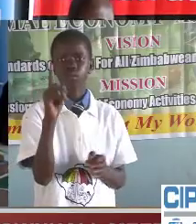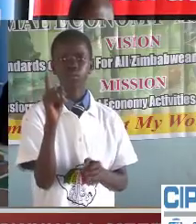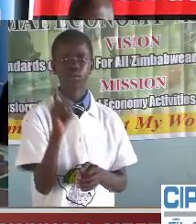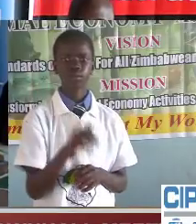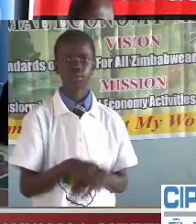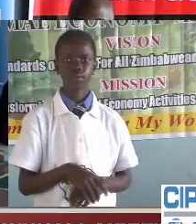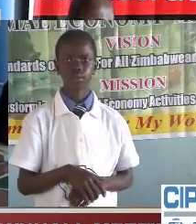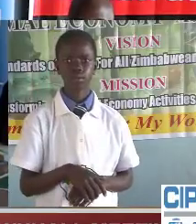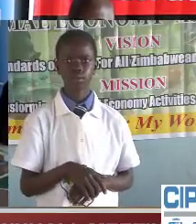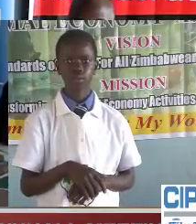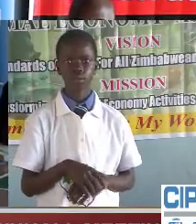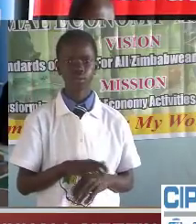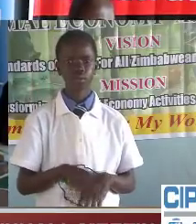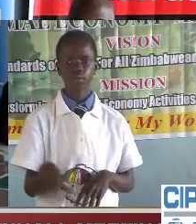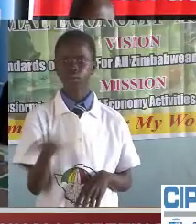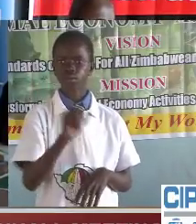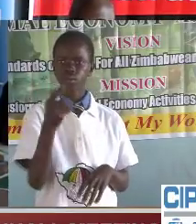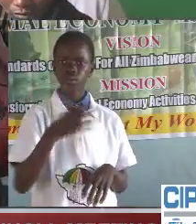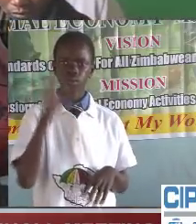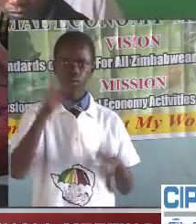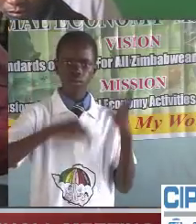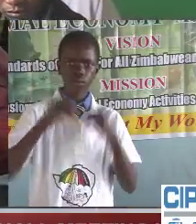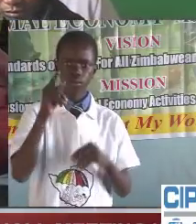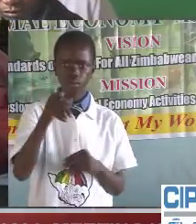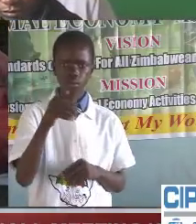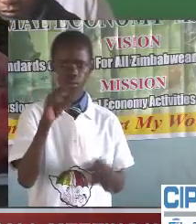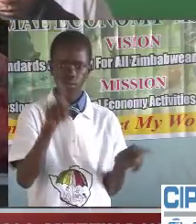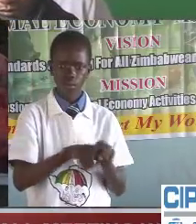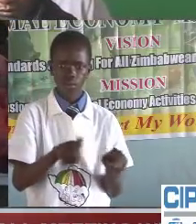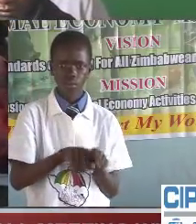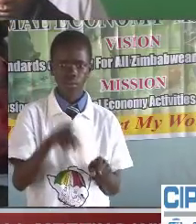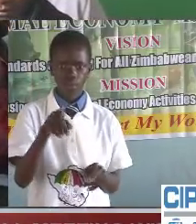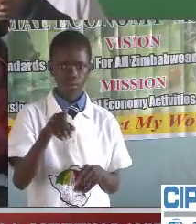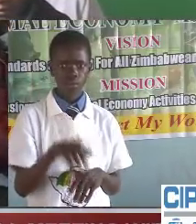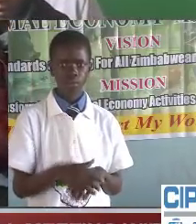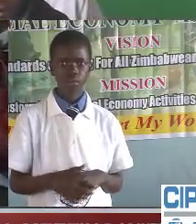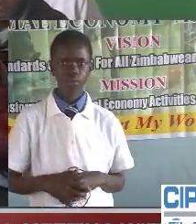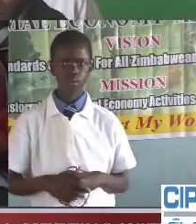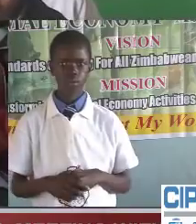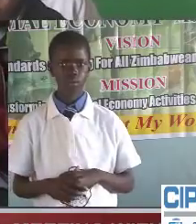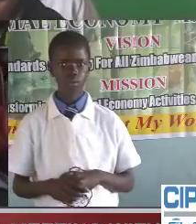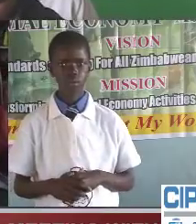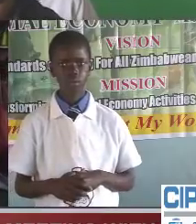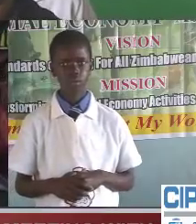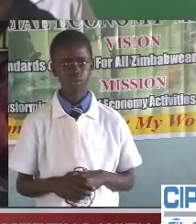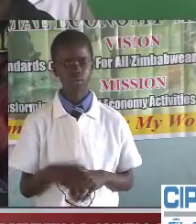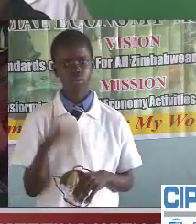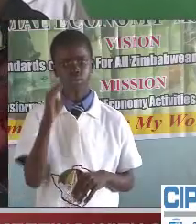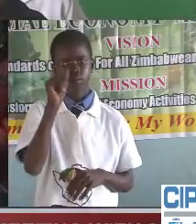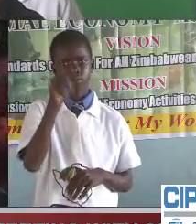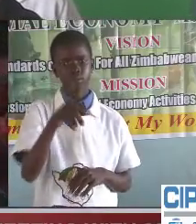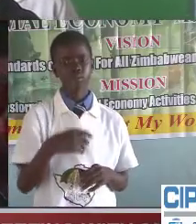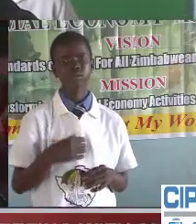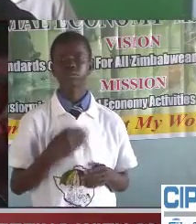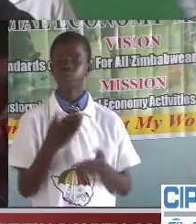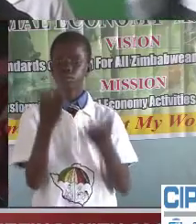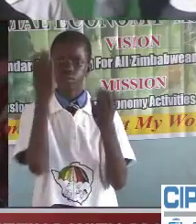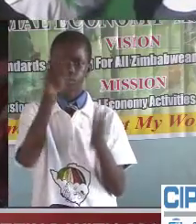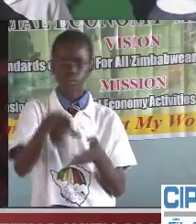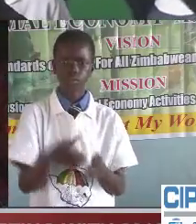association. Andika kana padaro ini kana ndosumuka